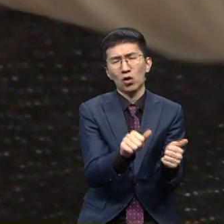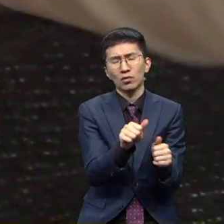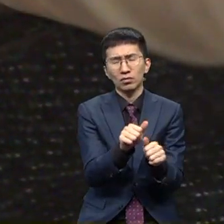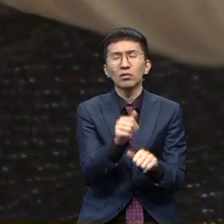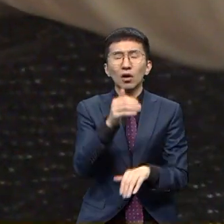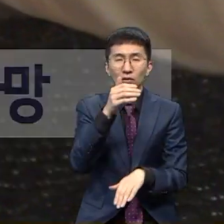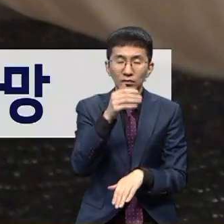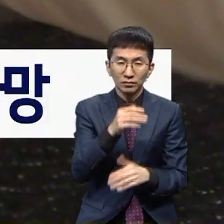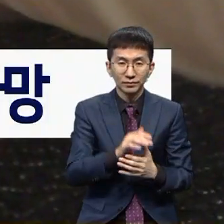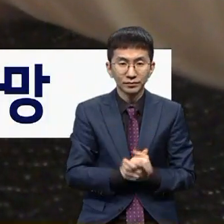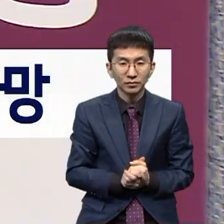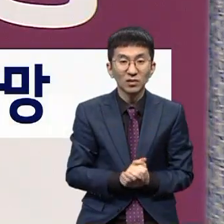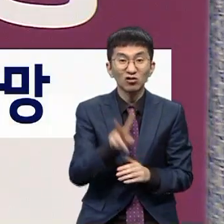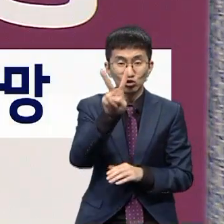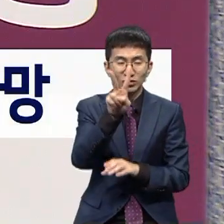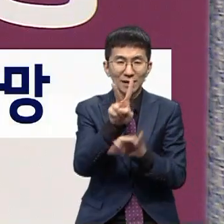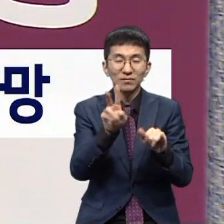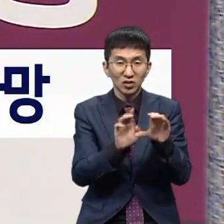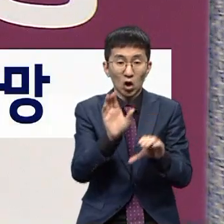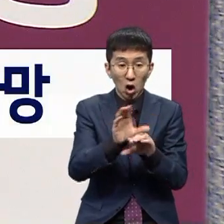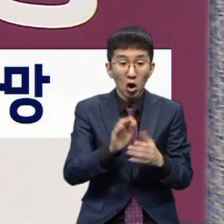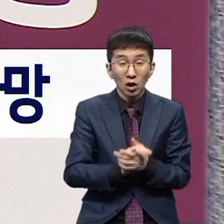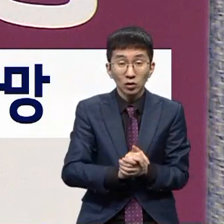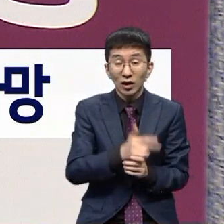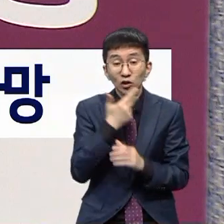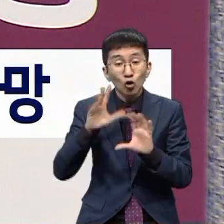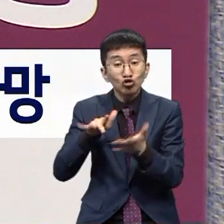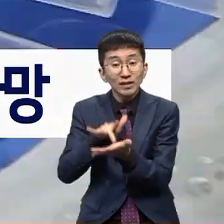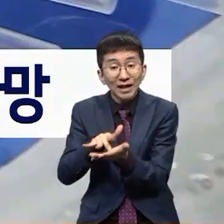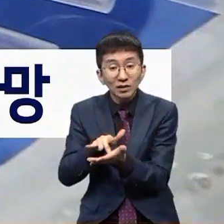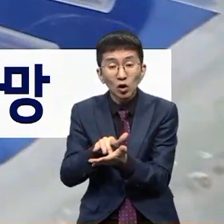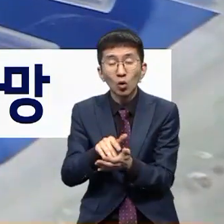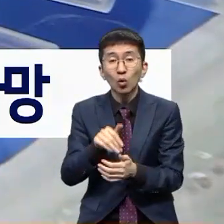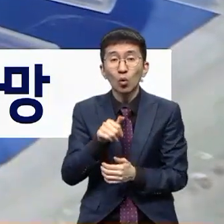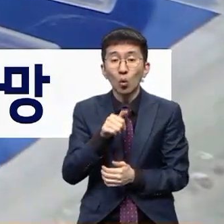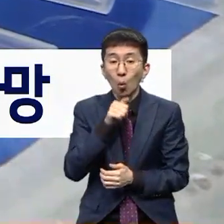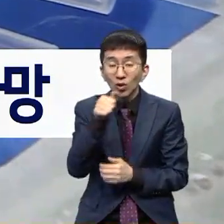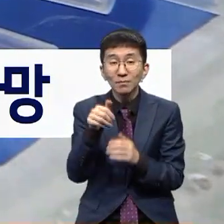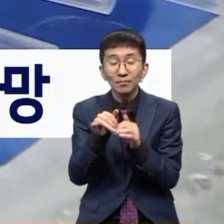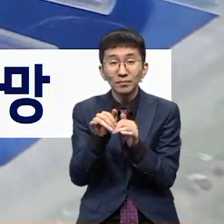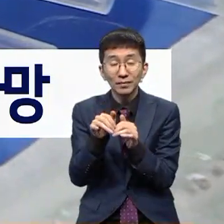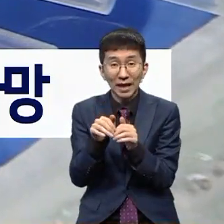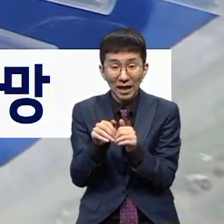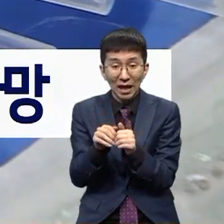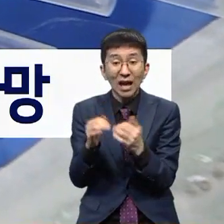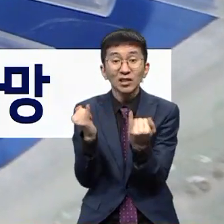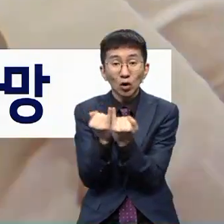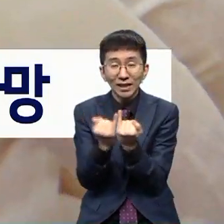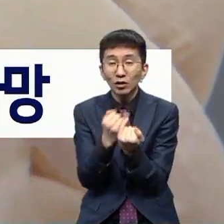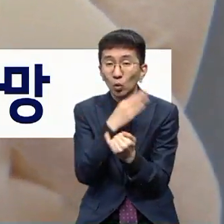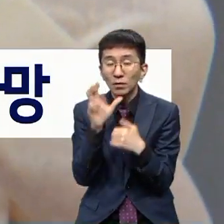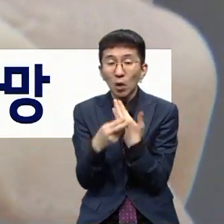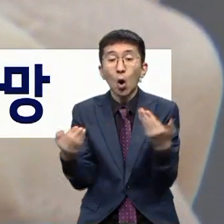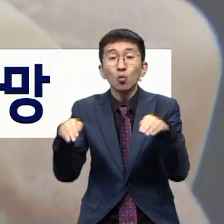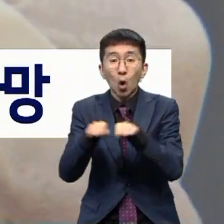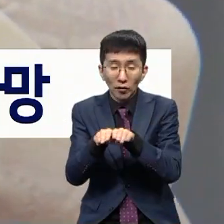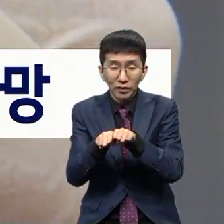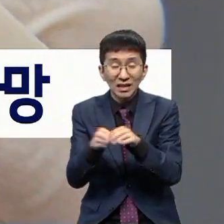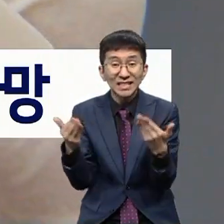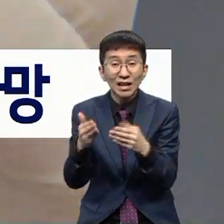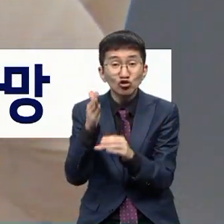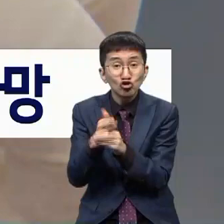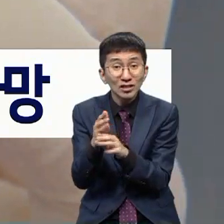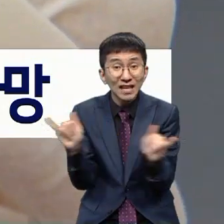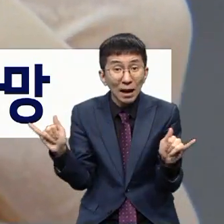원주시에서 아스트라제네카 백신을 맞은 50대 요양병원 여성 종사자가 숨졌는데 요양병원 환자가 아닌 사람이 숨진 건